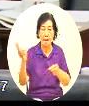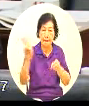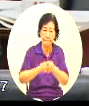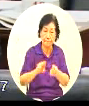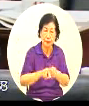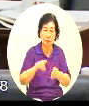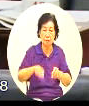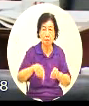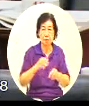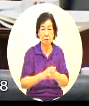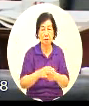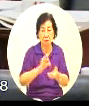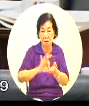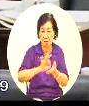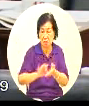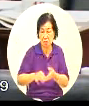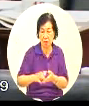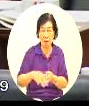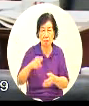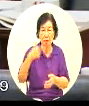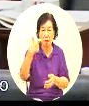6亿6千万安尼。